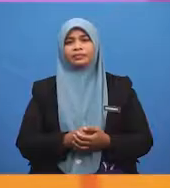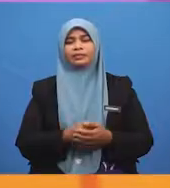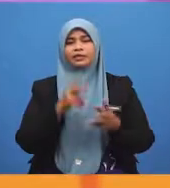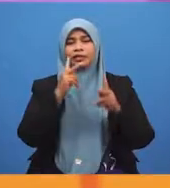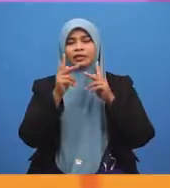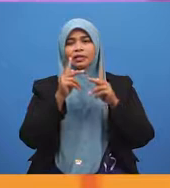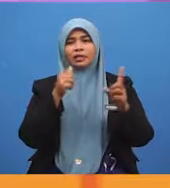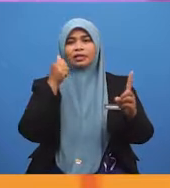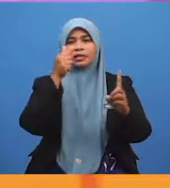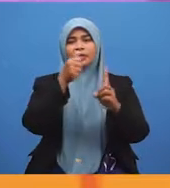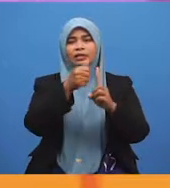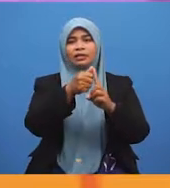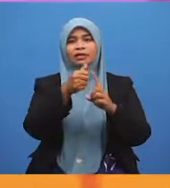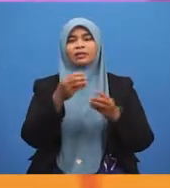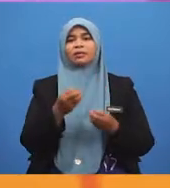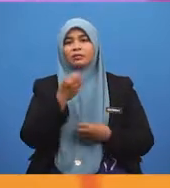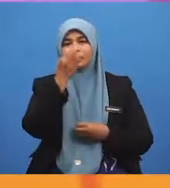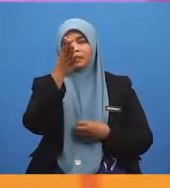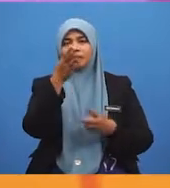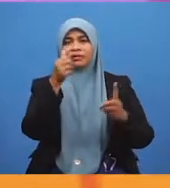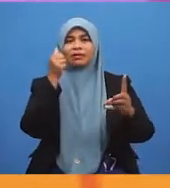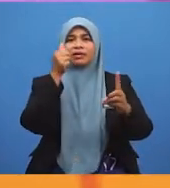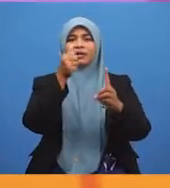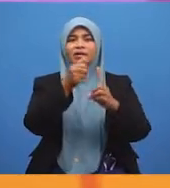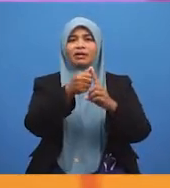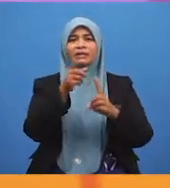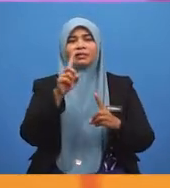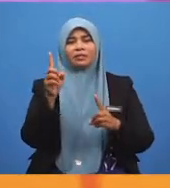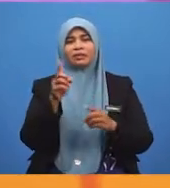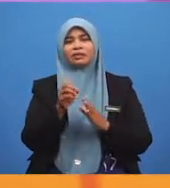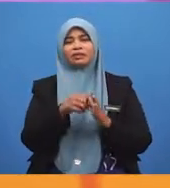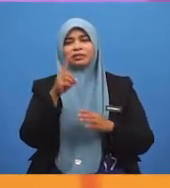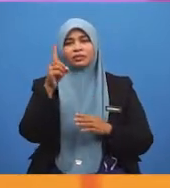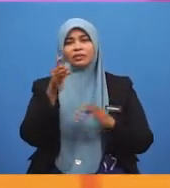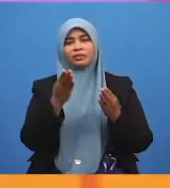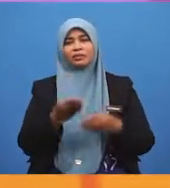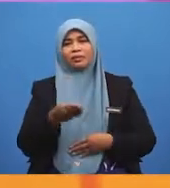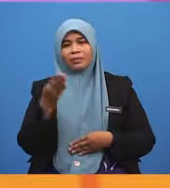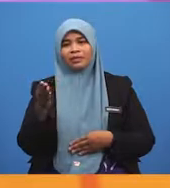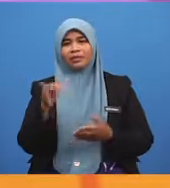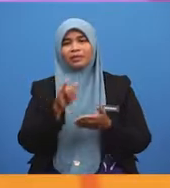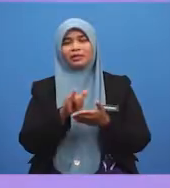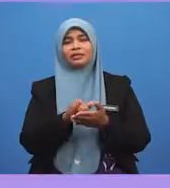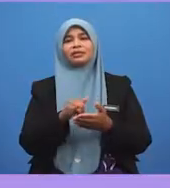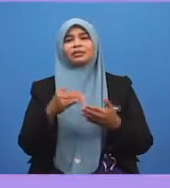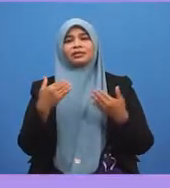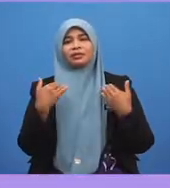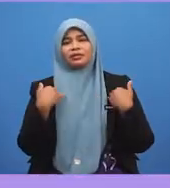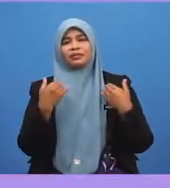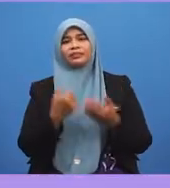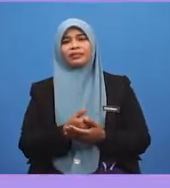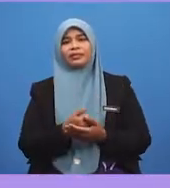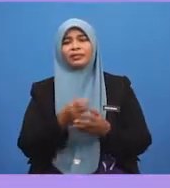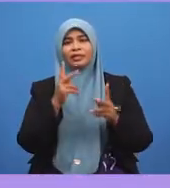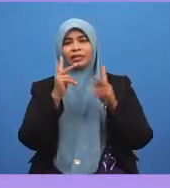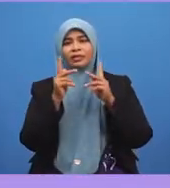Kata arah memberitahu arah di mana sesuatu benda itu berada. Kata arah